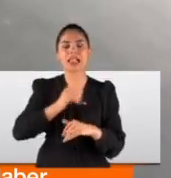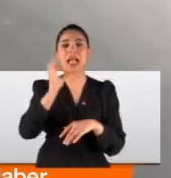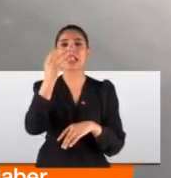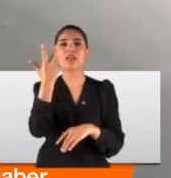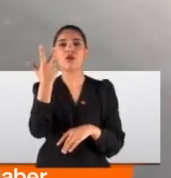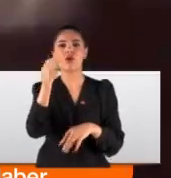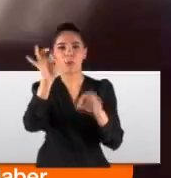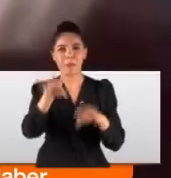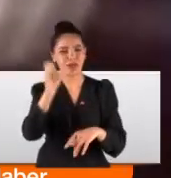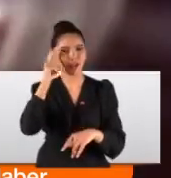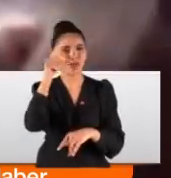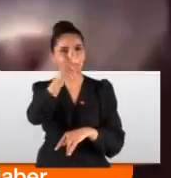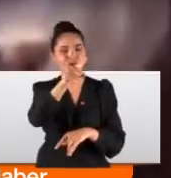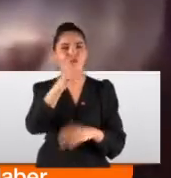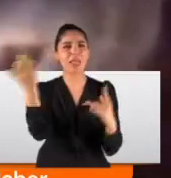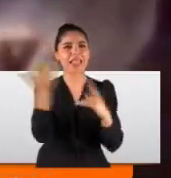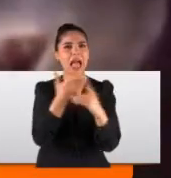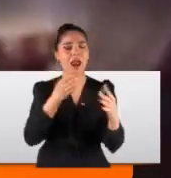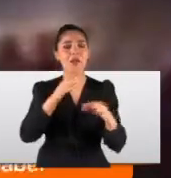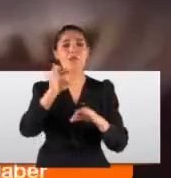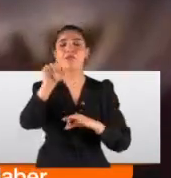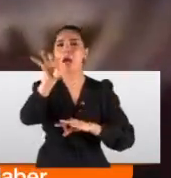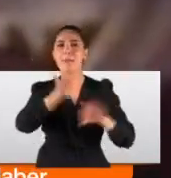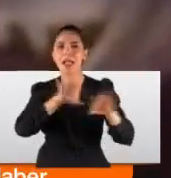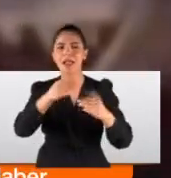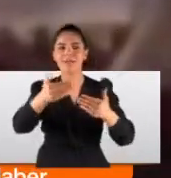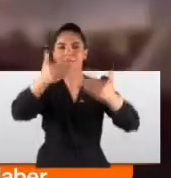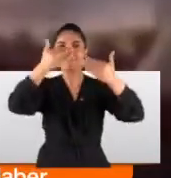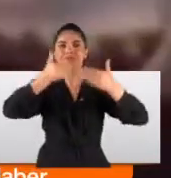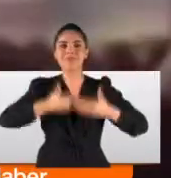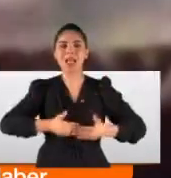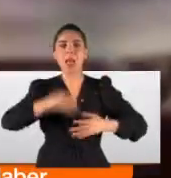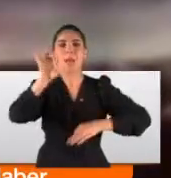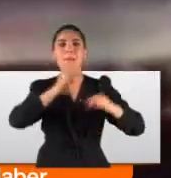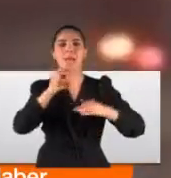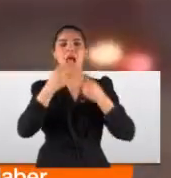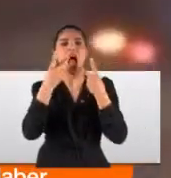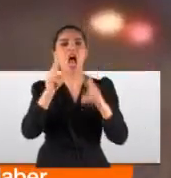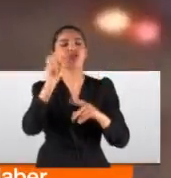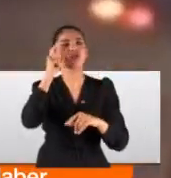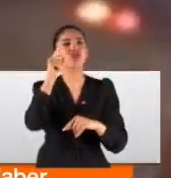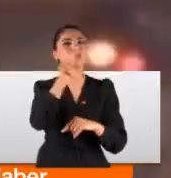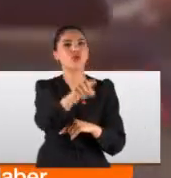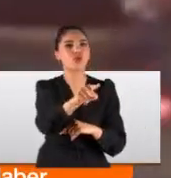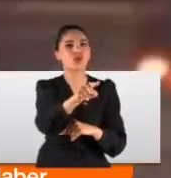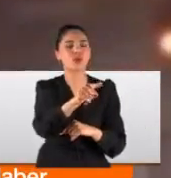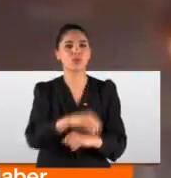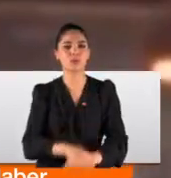03'te başlatmayı düşündükleri darbe girişimini erkene çekti. Planlarının deşifre olduğunu düşünüyorlardı.